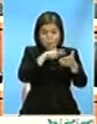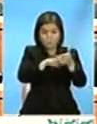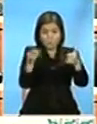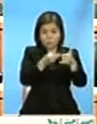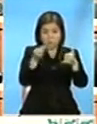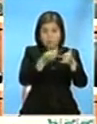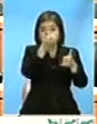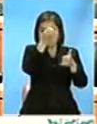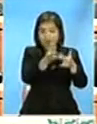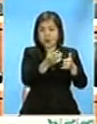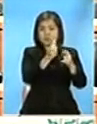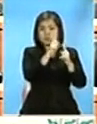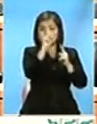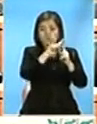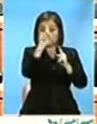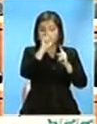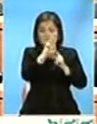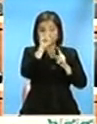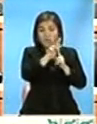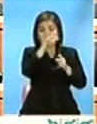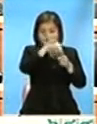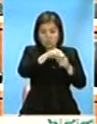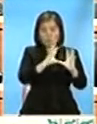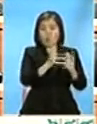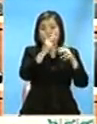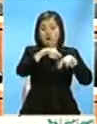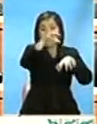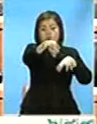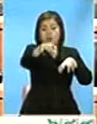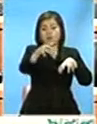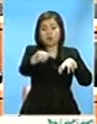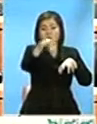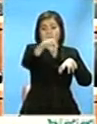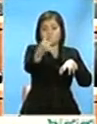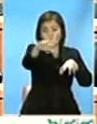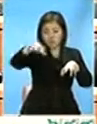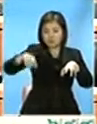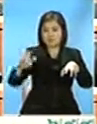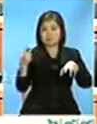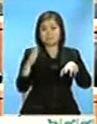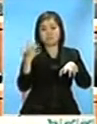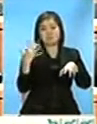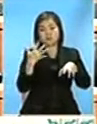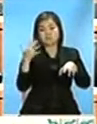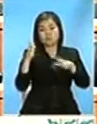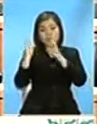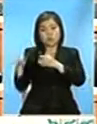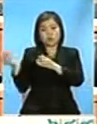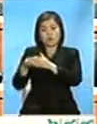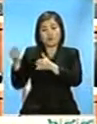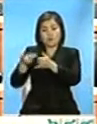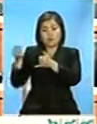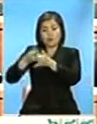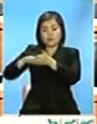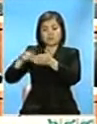3ได้ที่เขตนี้ครับเรียงตามลำดับหมดแล้วครับเขตที่2และเขตที่3ไม่มีครับอย่างนี้จะมีปั